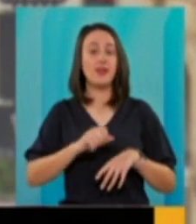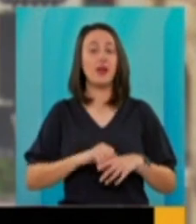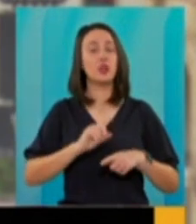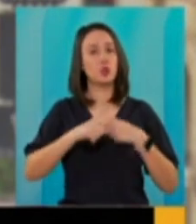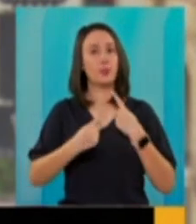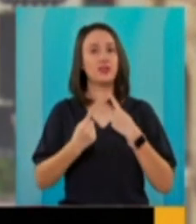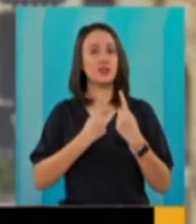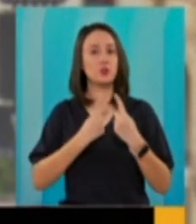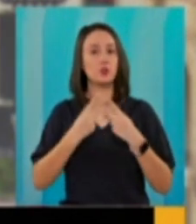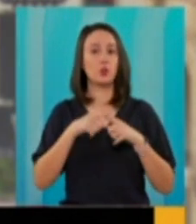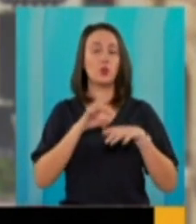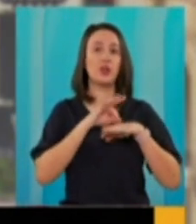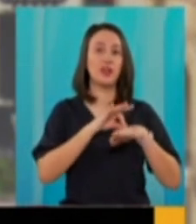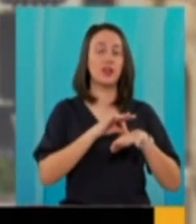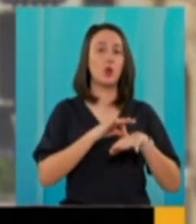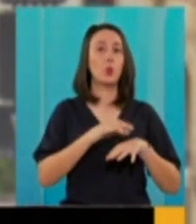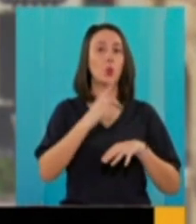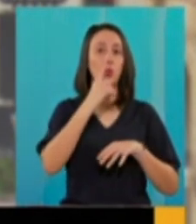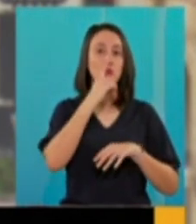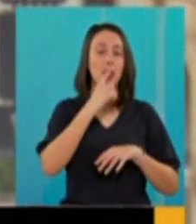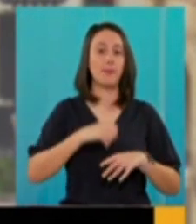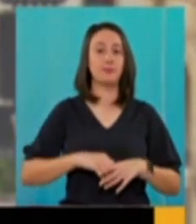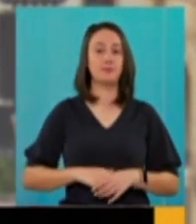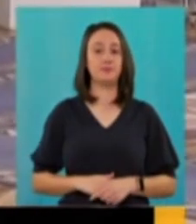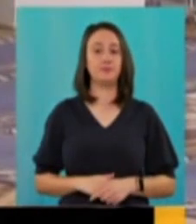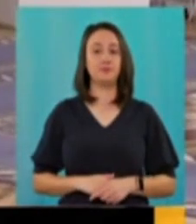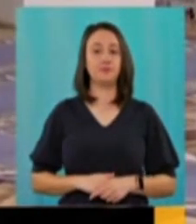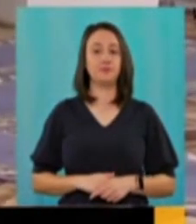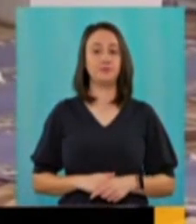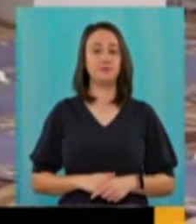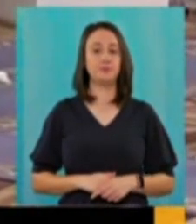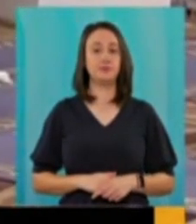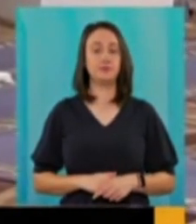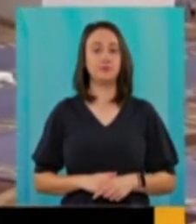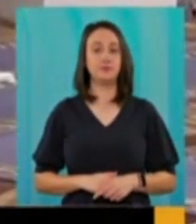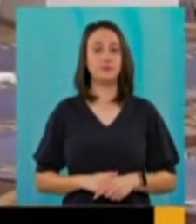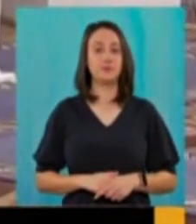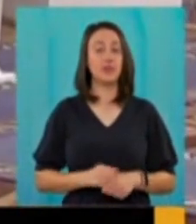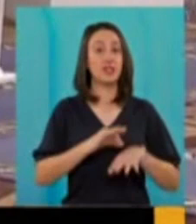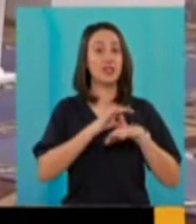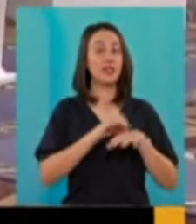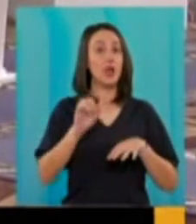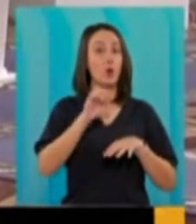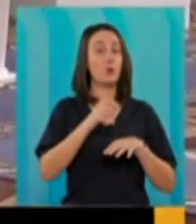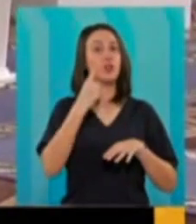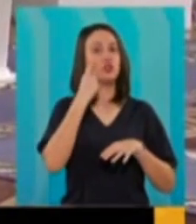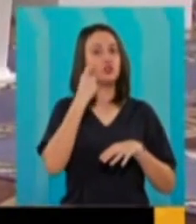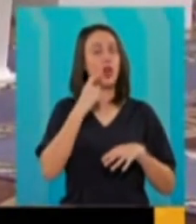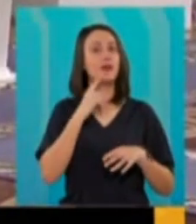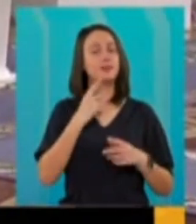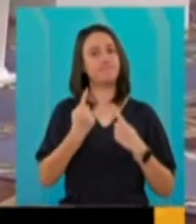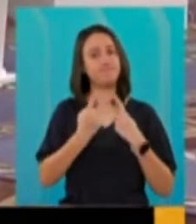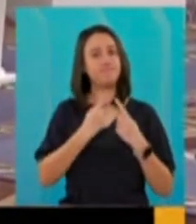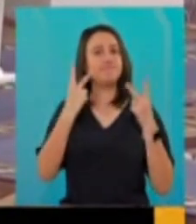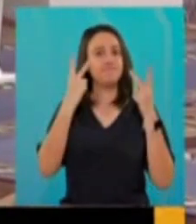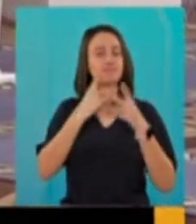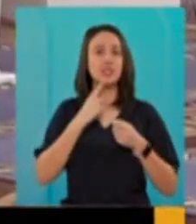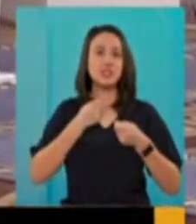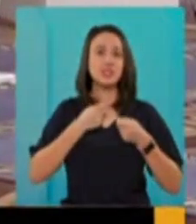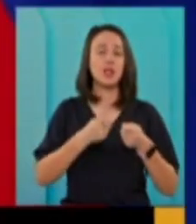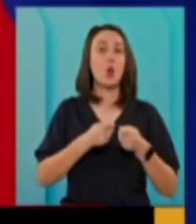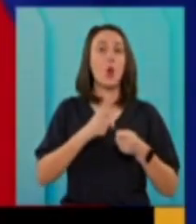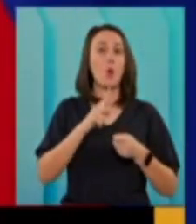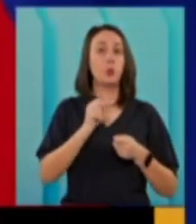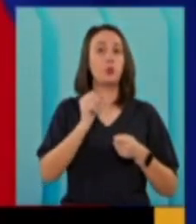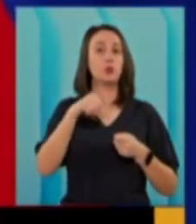în urma unei discuții cu liderul de la kremlin a 2-a liderii europeni încă încearcă pe cale diplomatică să îl convingă